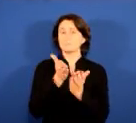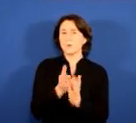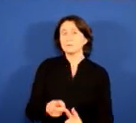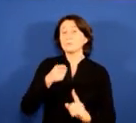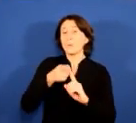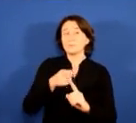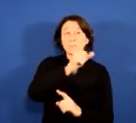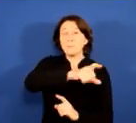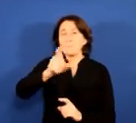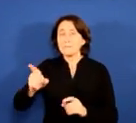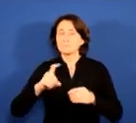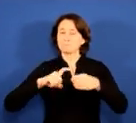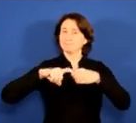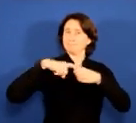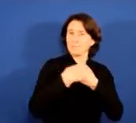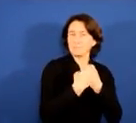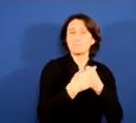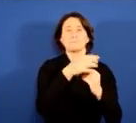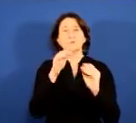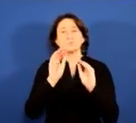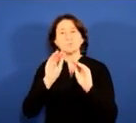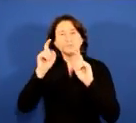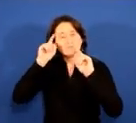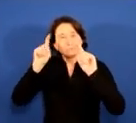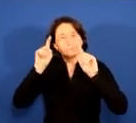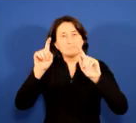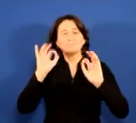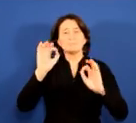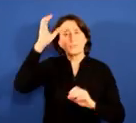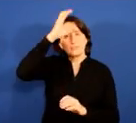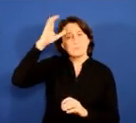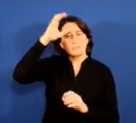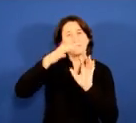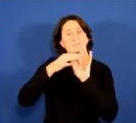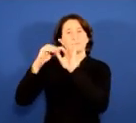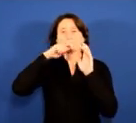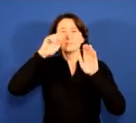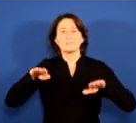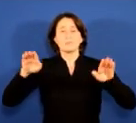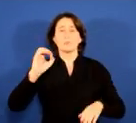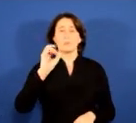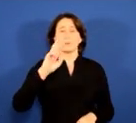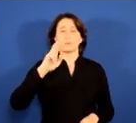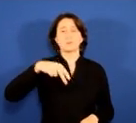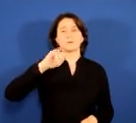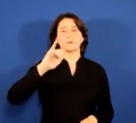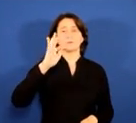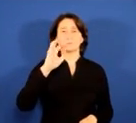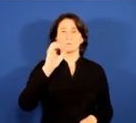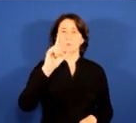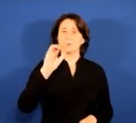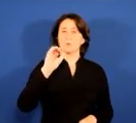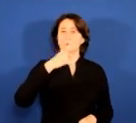instalazioetan, Gautegi Sarteagan. Parte hartzaileek Urdaibaiko paduran urtean zehar ikus daitezken hegazti urtarren